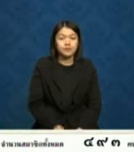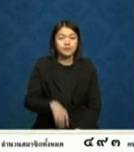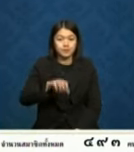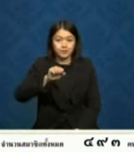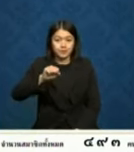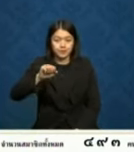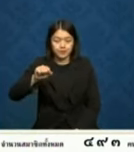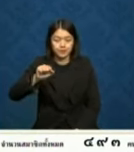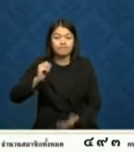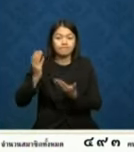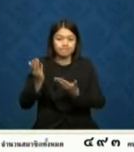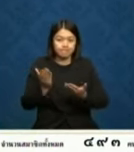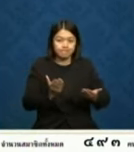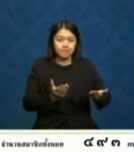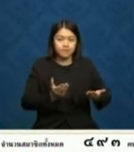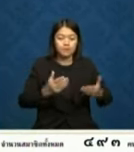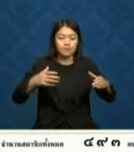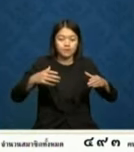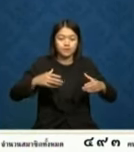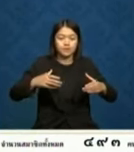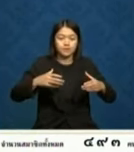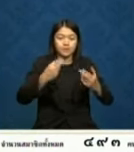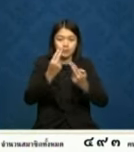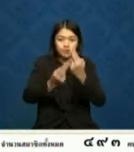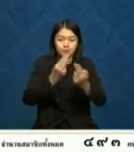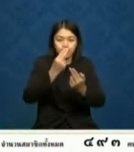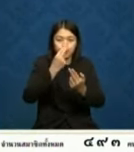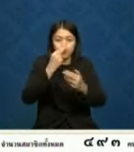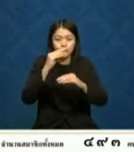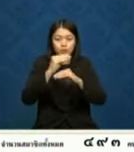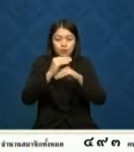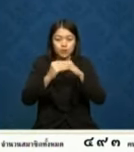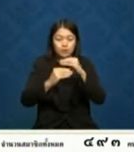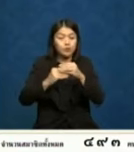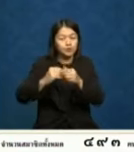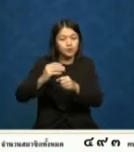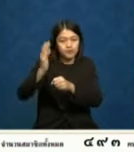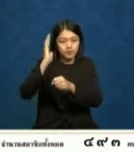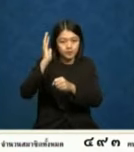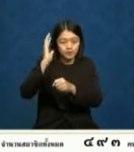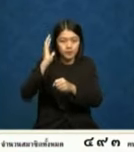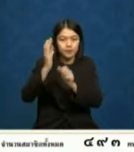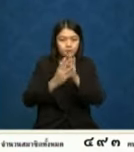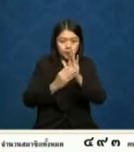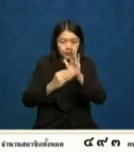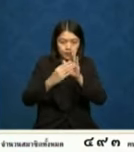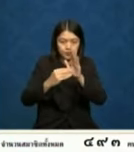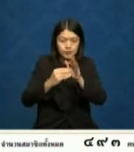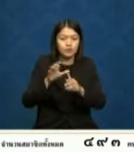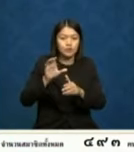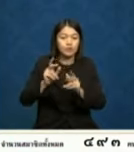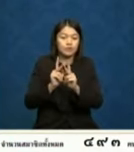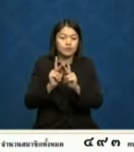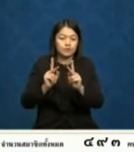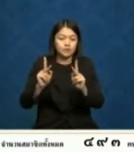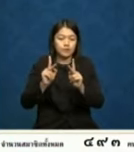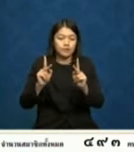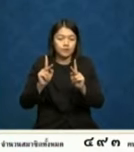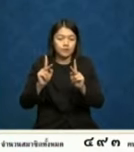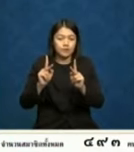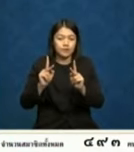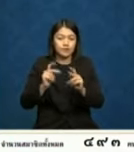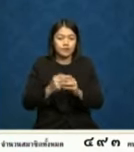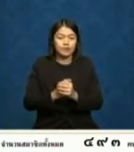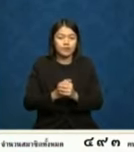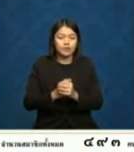ขอต้อนรับคณะผู้เข้าร่วมโครงการสัมมนาของคณะกรรมาธิการการปกครอง